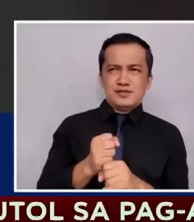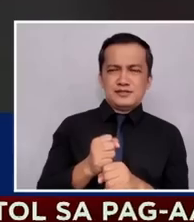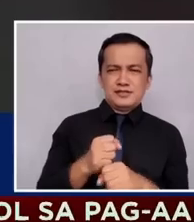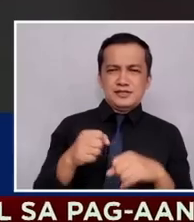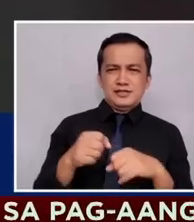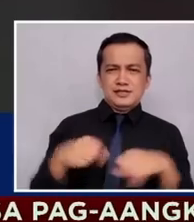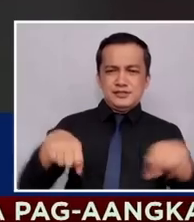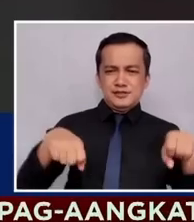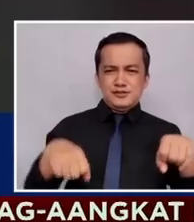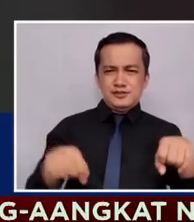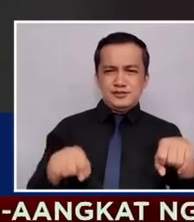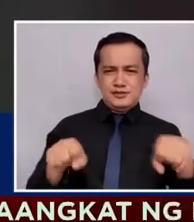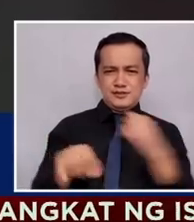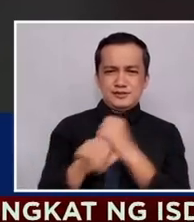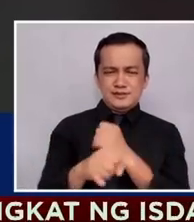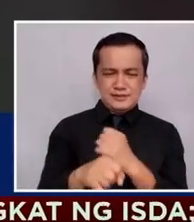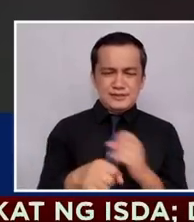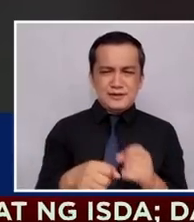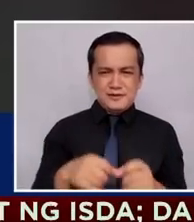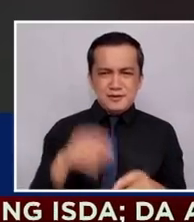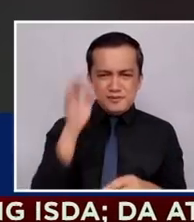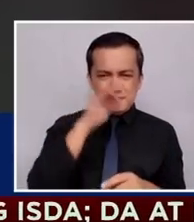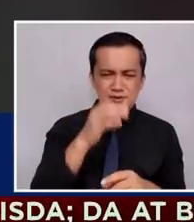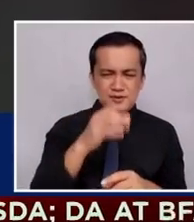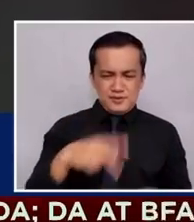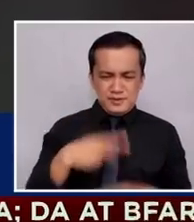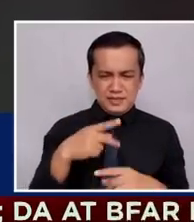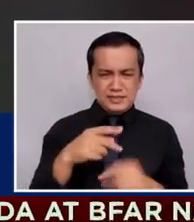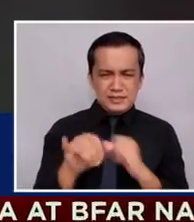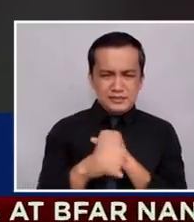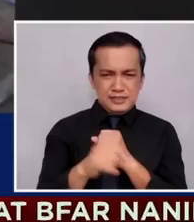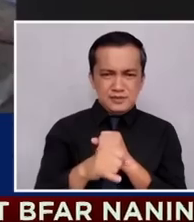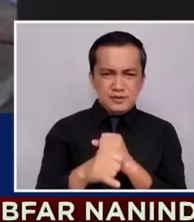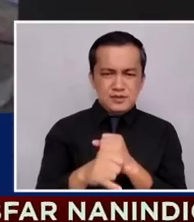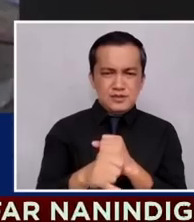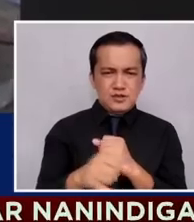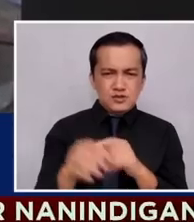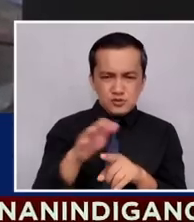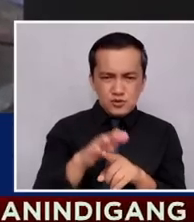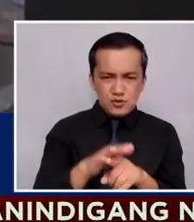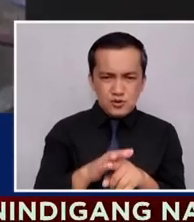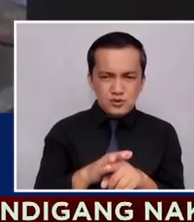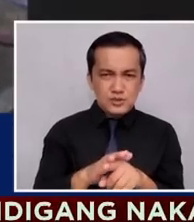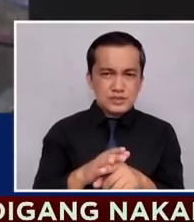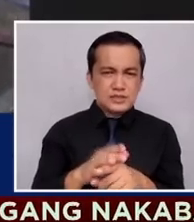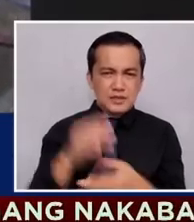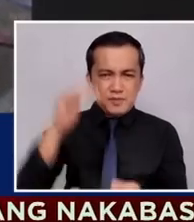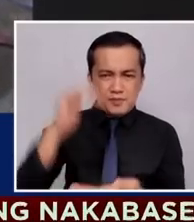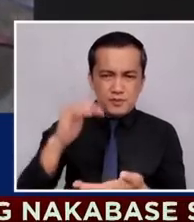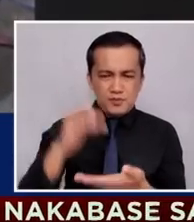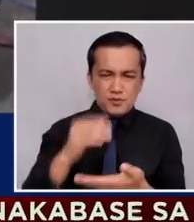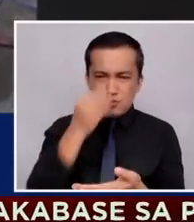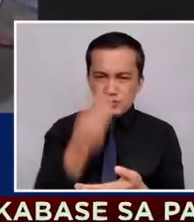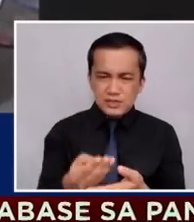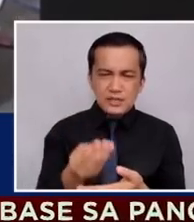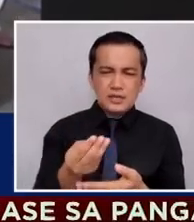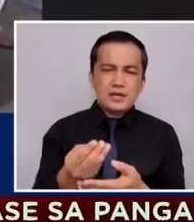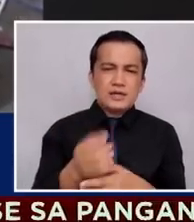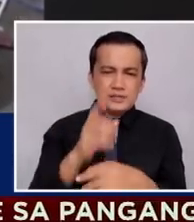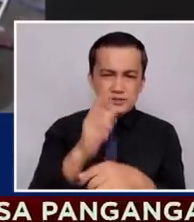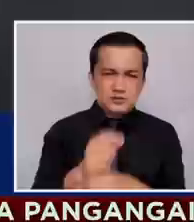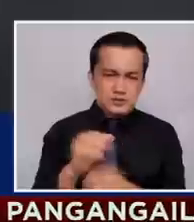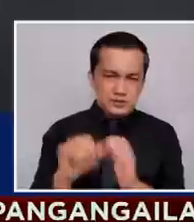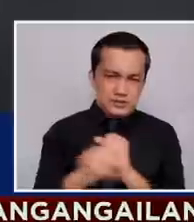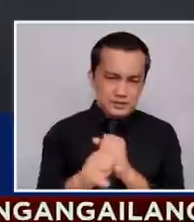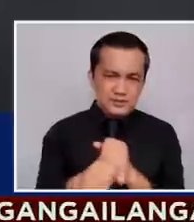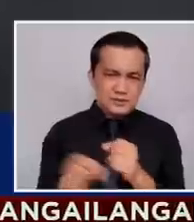para sa kanya, Pinoy pride ang mga jeep at unti-unti na ring nababawasan ang traditional na jeep sa kalsada. Pang-personal na